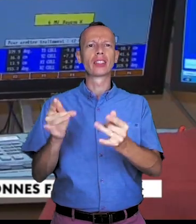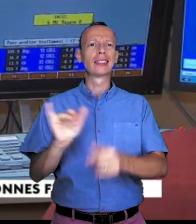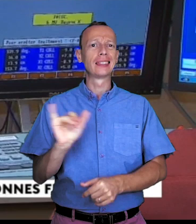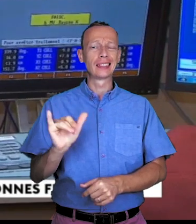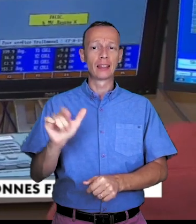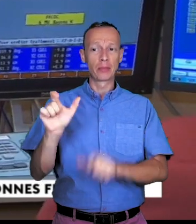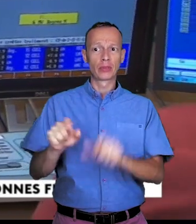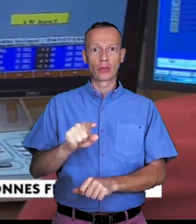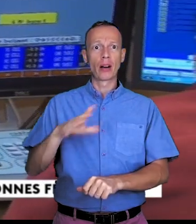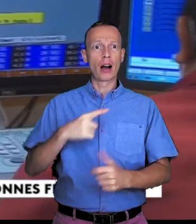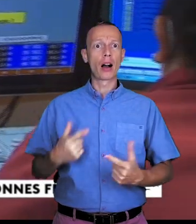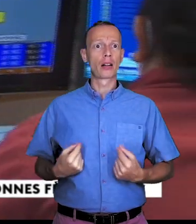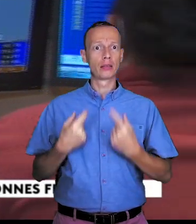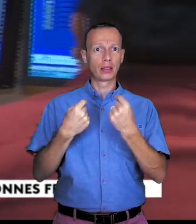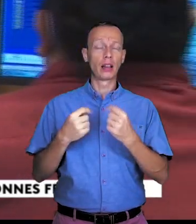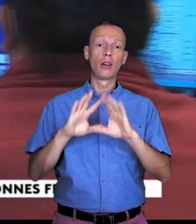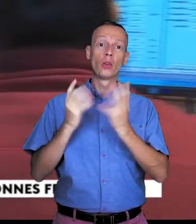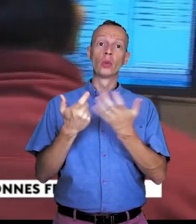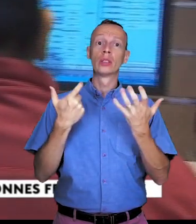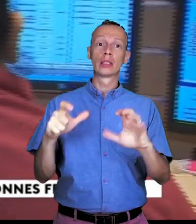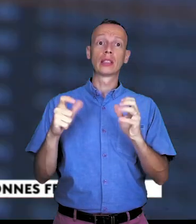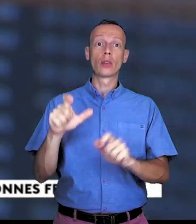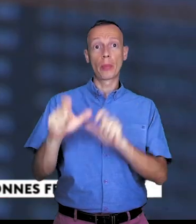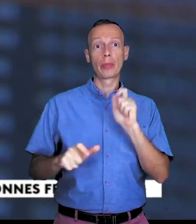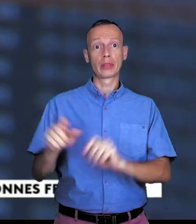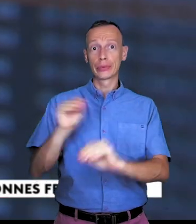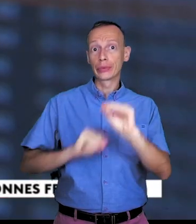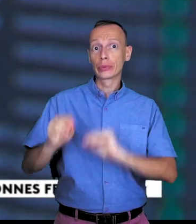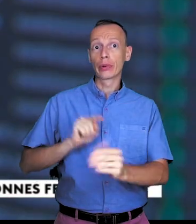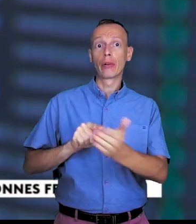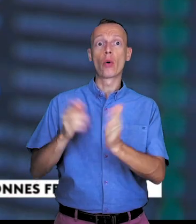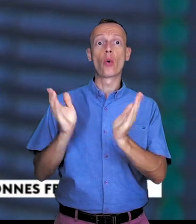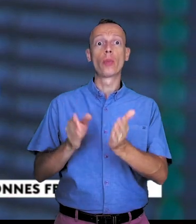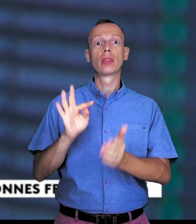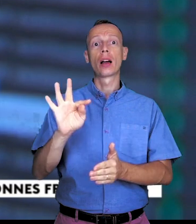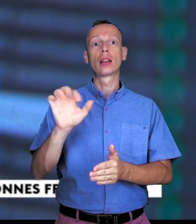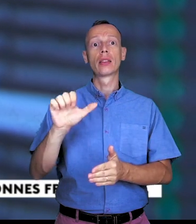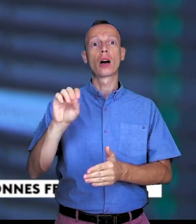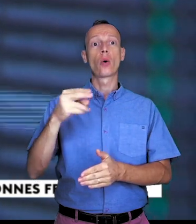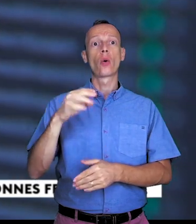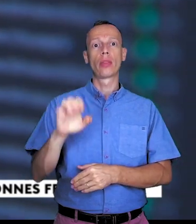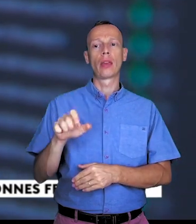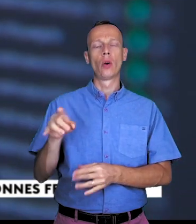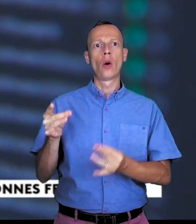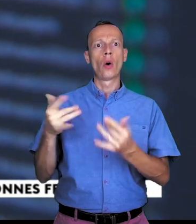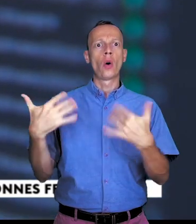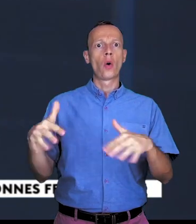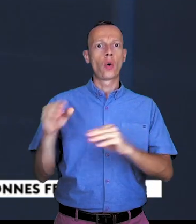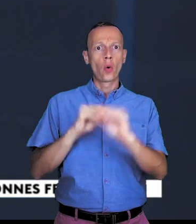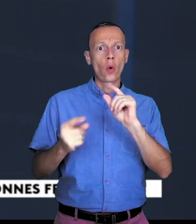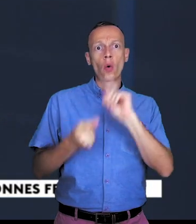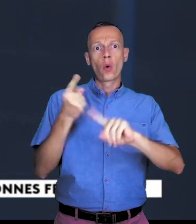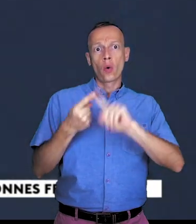Autre personne fragile, celle atteinte d'un cancer. Plus de 700 personnes sont soignées au service oncologie de Taoné. Des